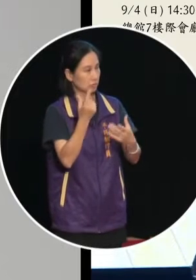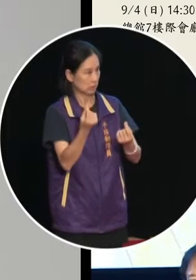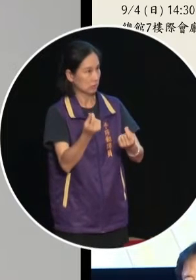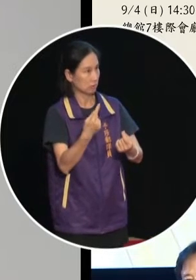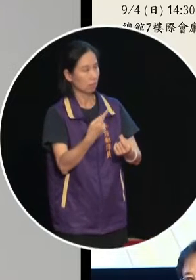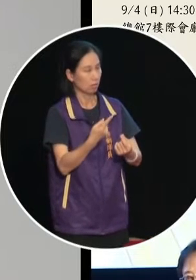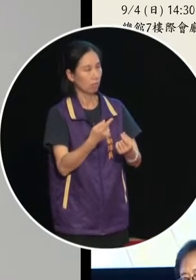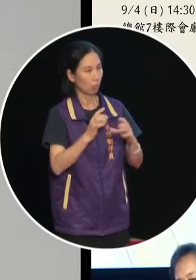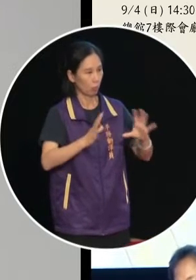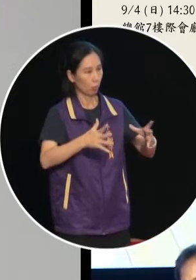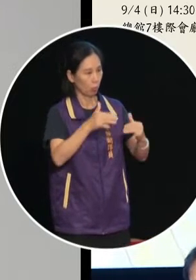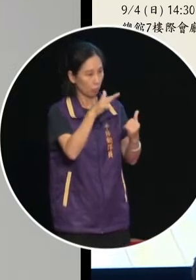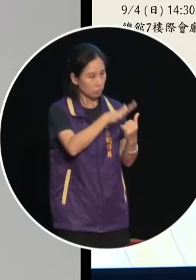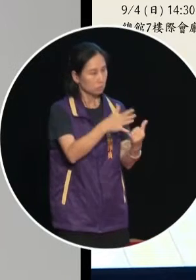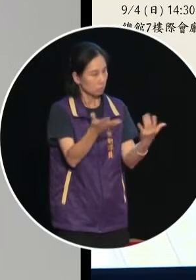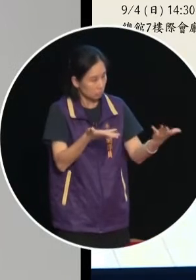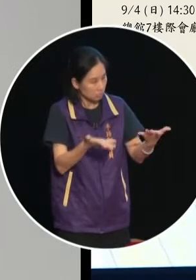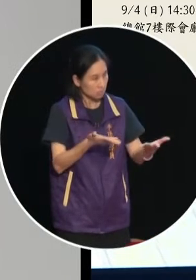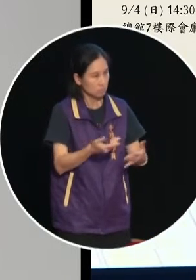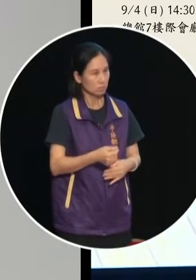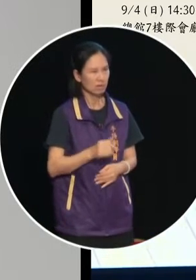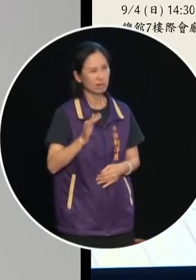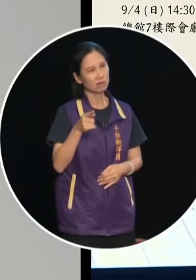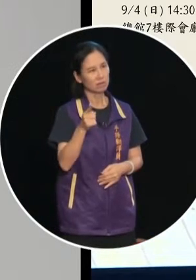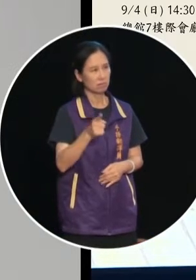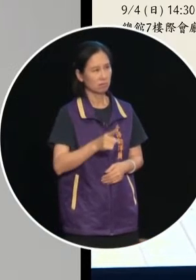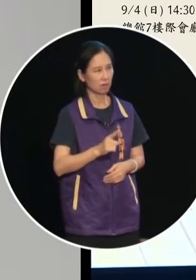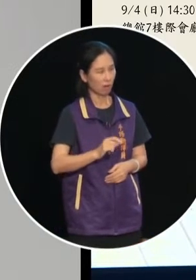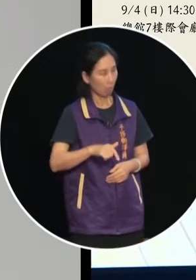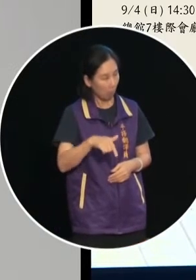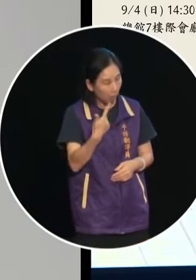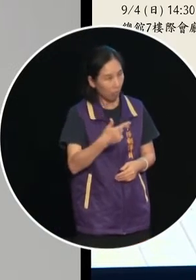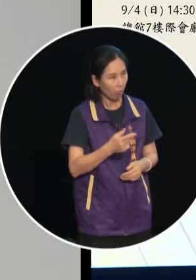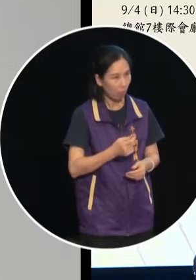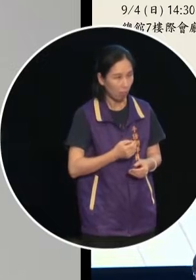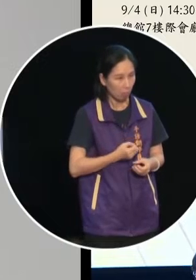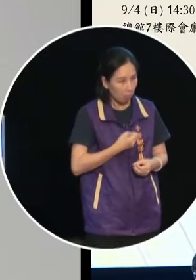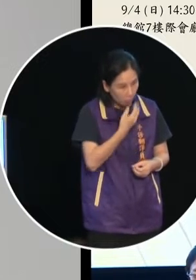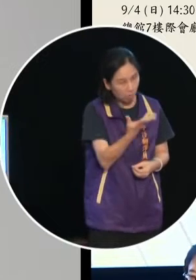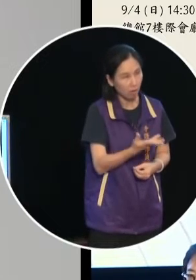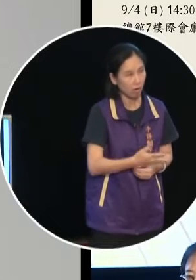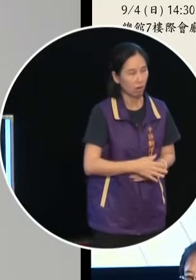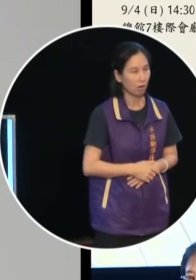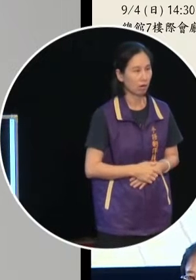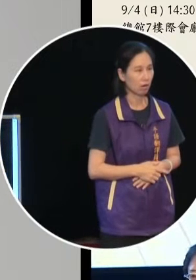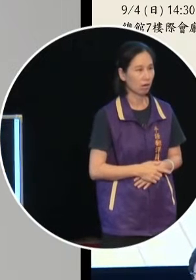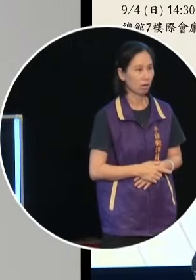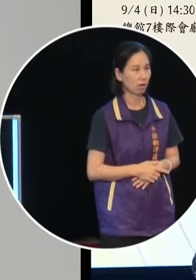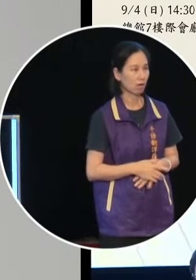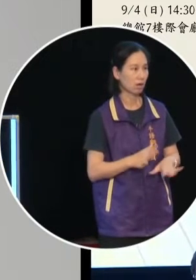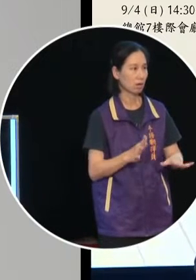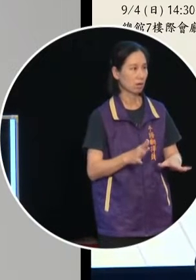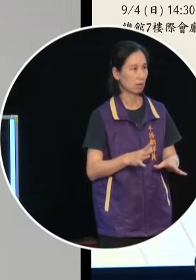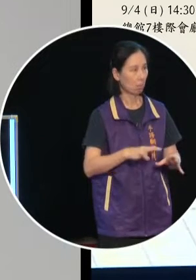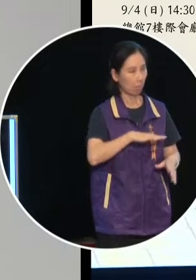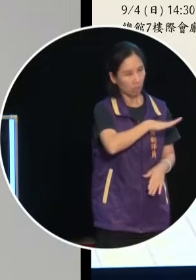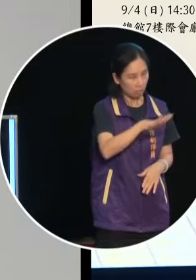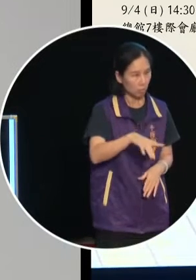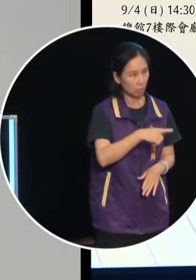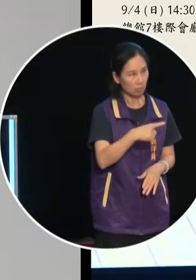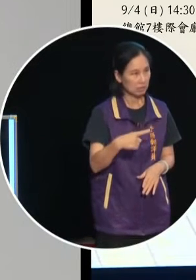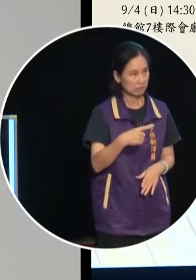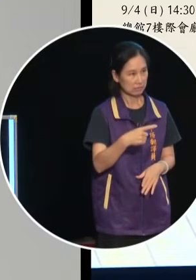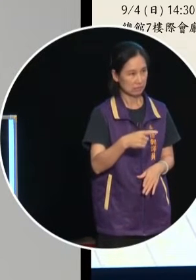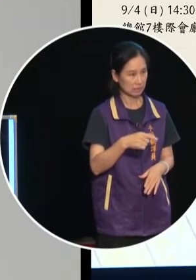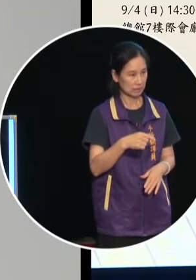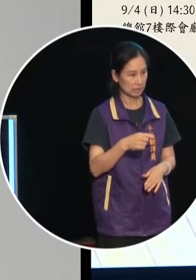国上的事情。不过他很快就讲出来，然后接下来一个一个统一教的问题是出来嘛，所